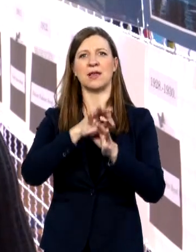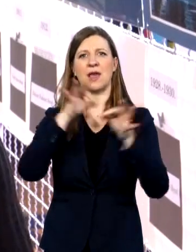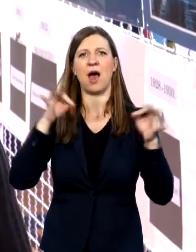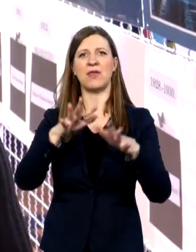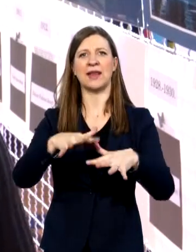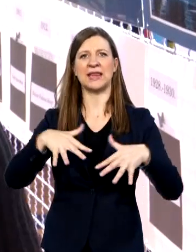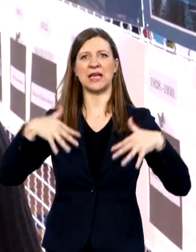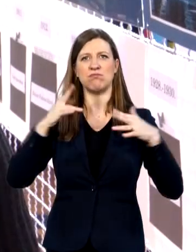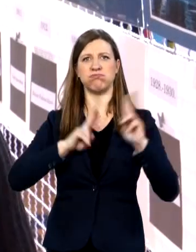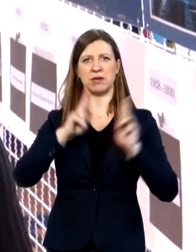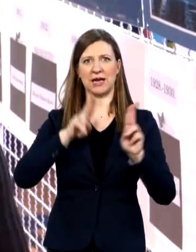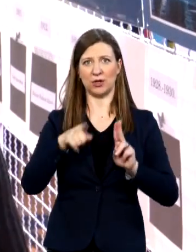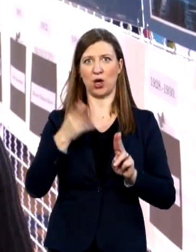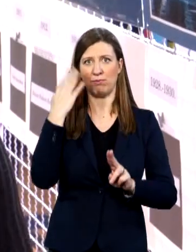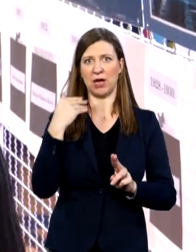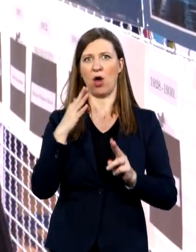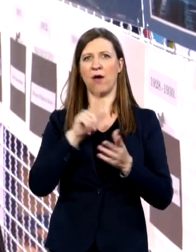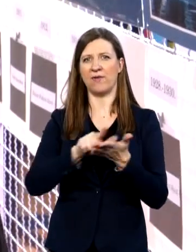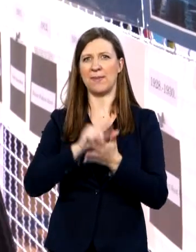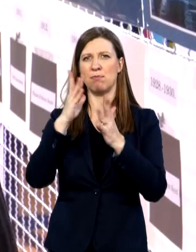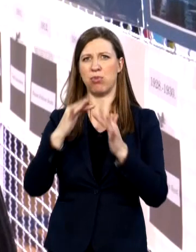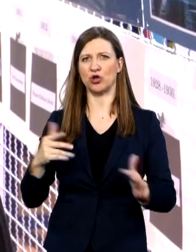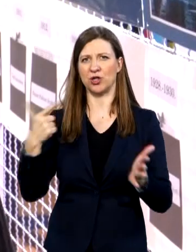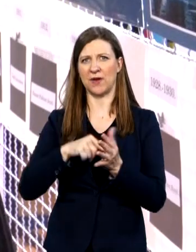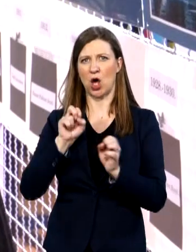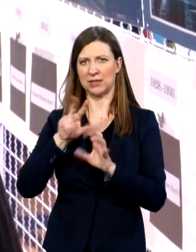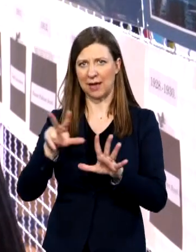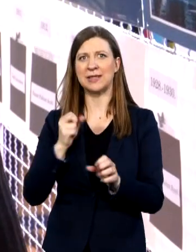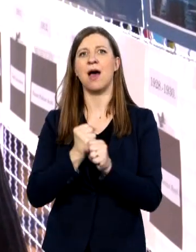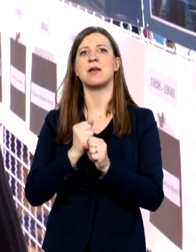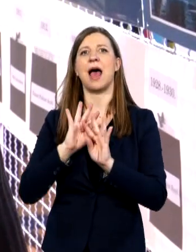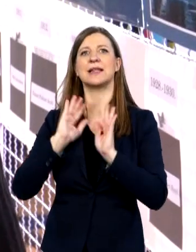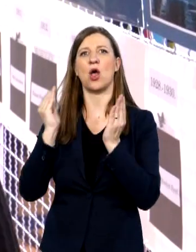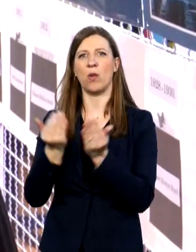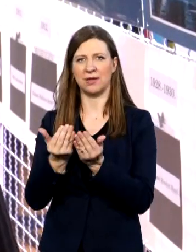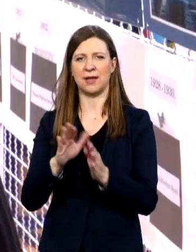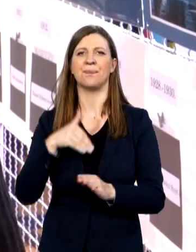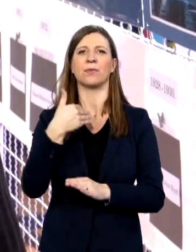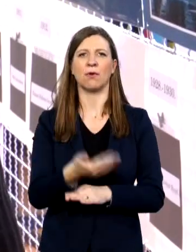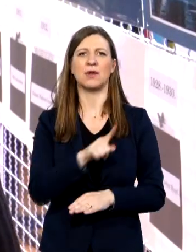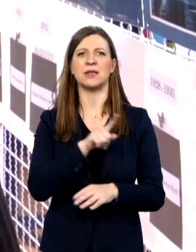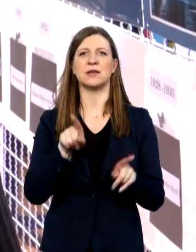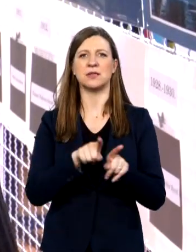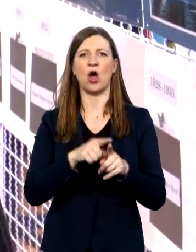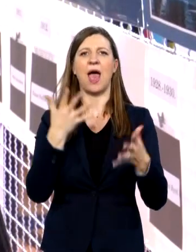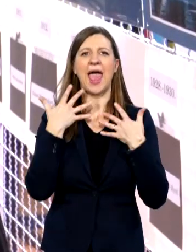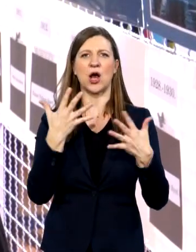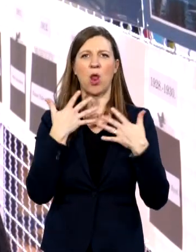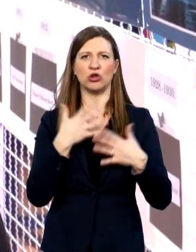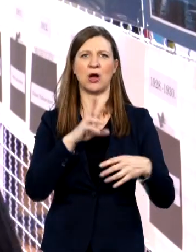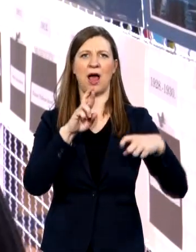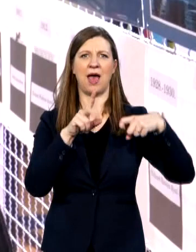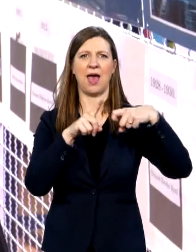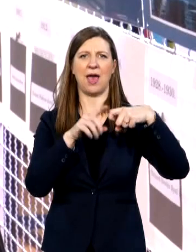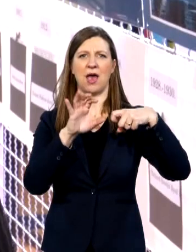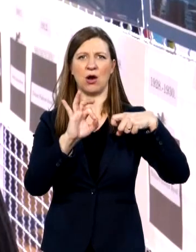U 2018. za Božić je bila radionica. Nakon toga smo imali eko radionicu sličnu